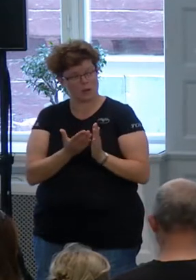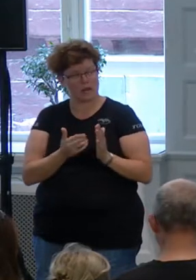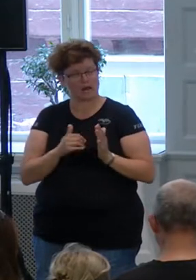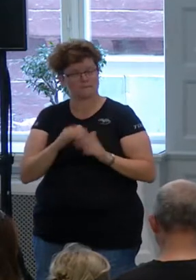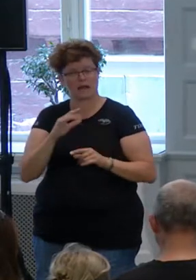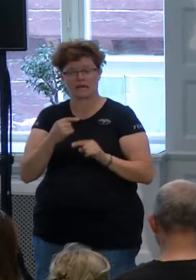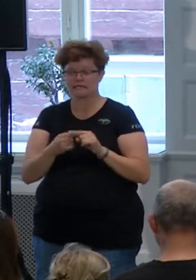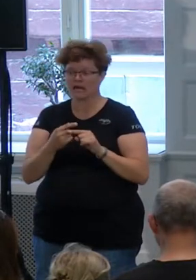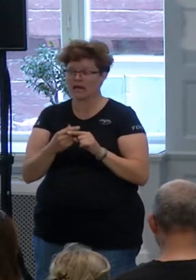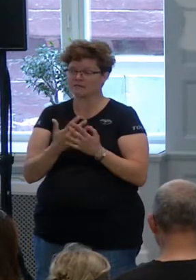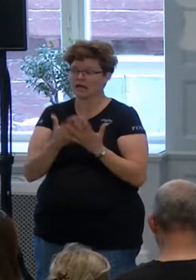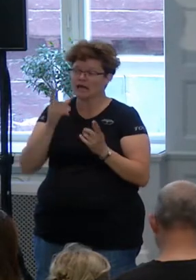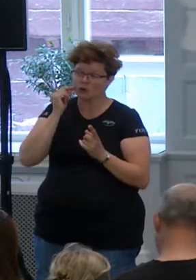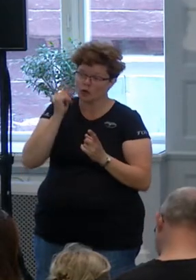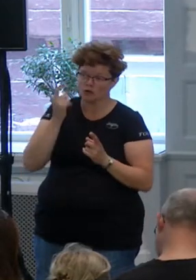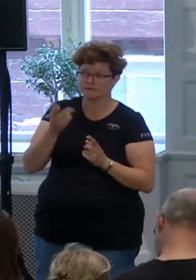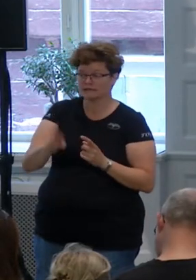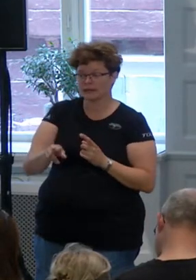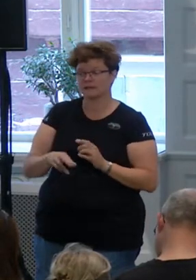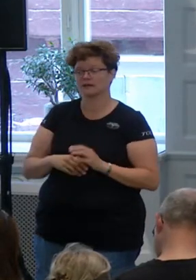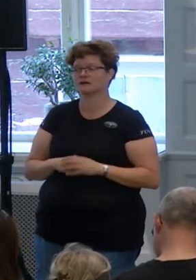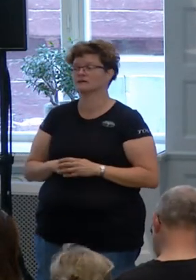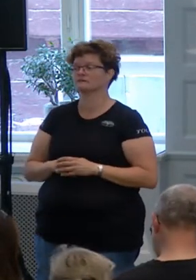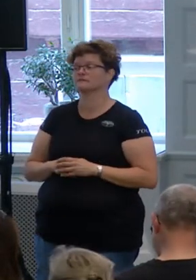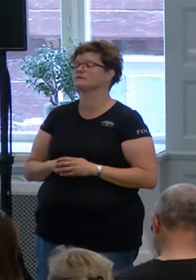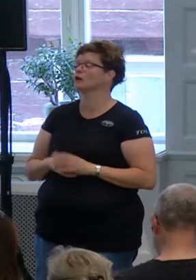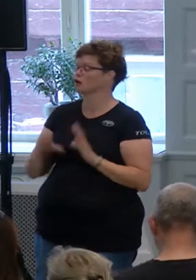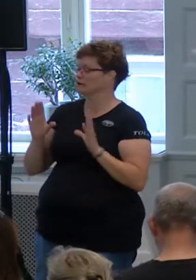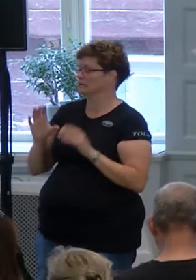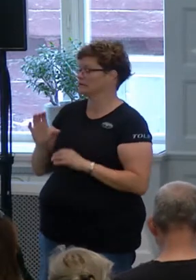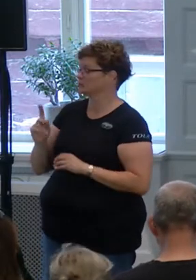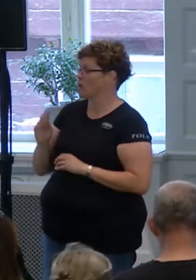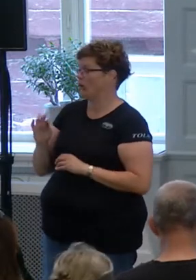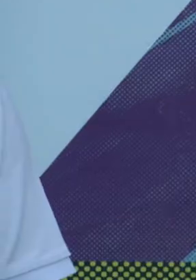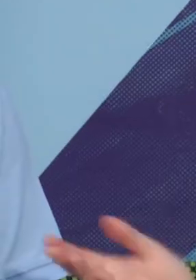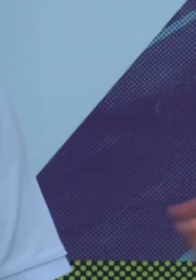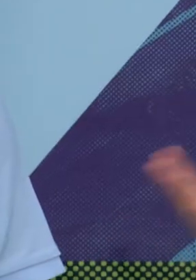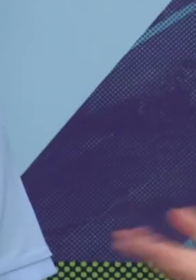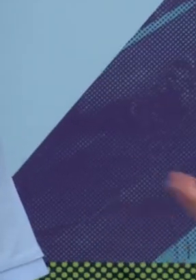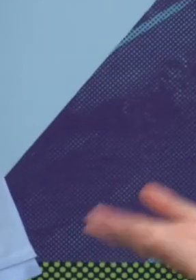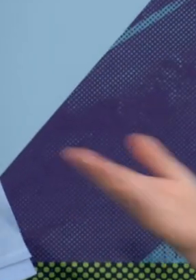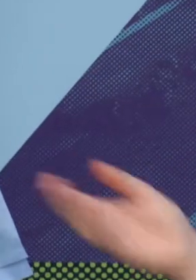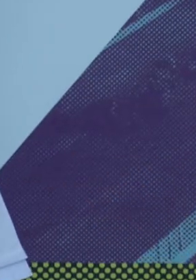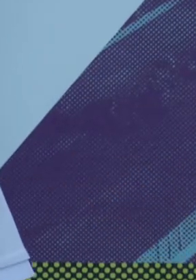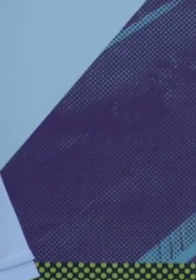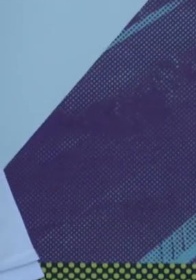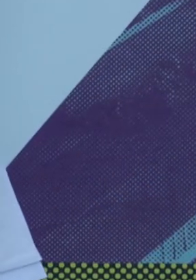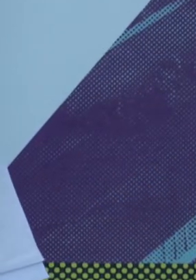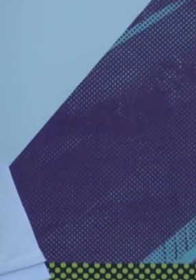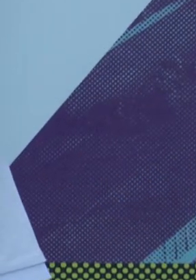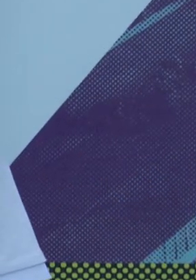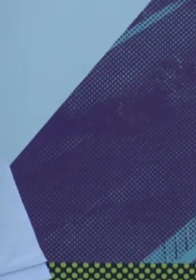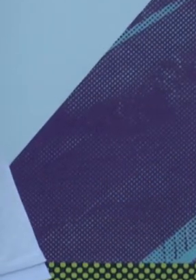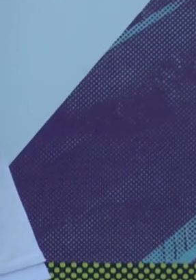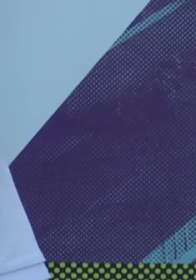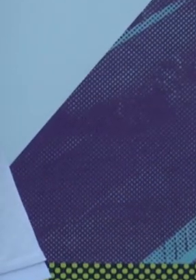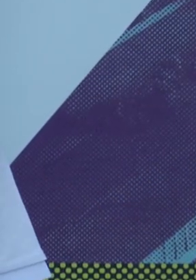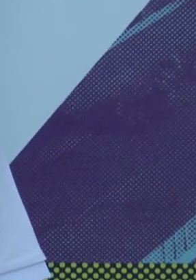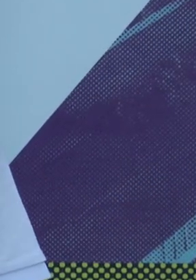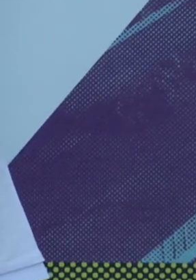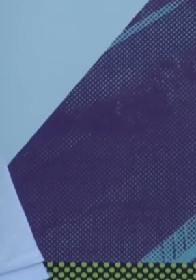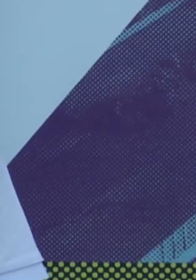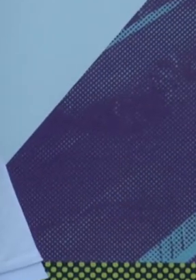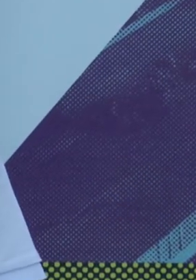närmare fler kuratorer som kunde få. Det är ju klart att det är intressant att följa, för man behöver ju tänka till, och samverkan är ju enormt